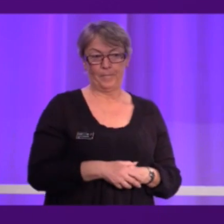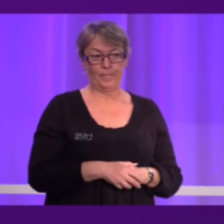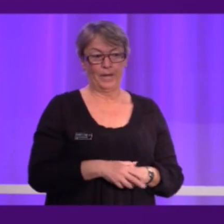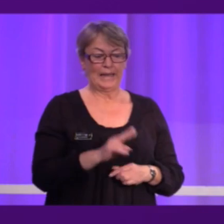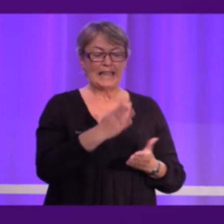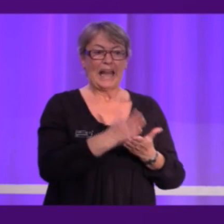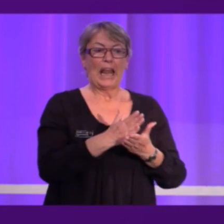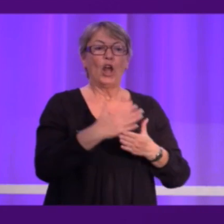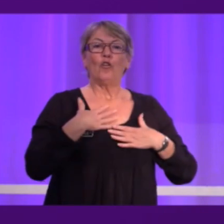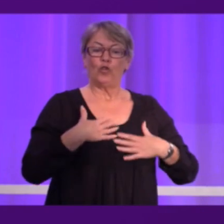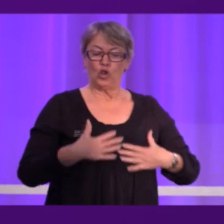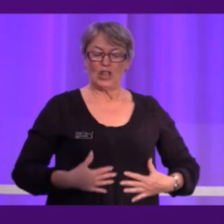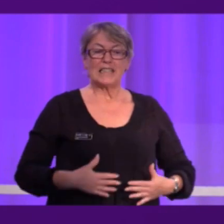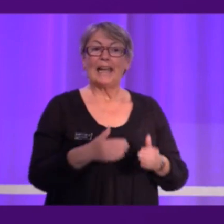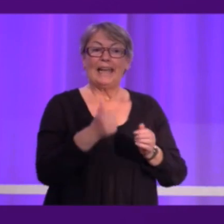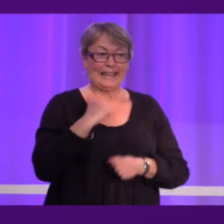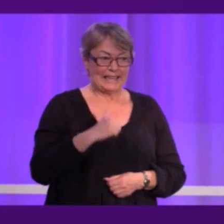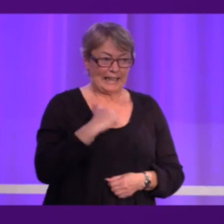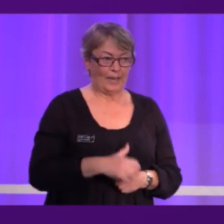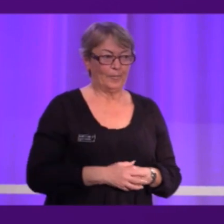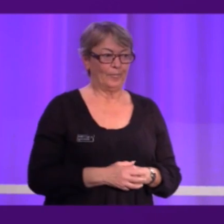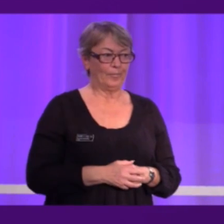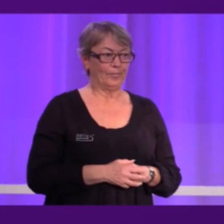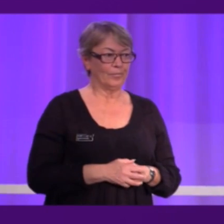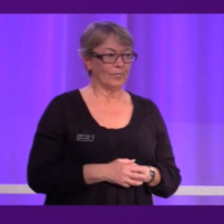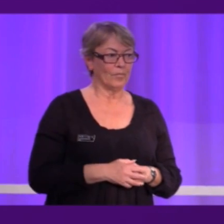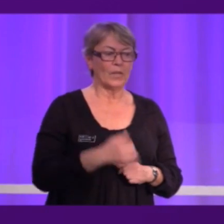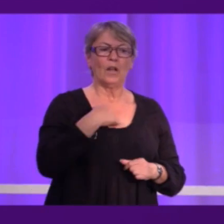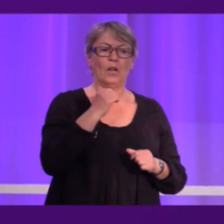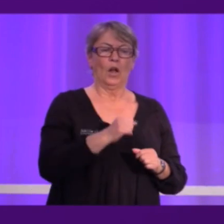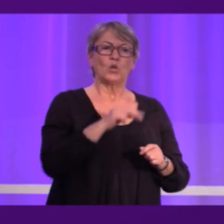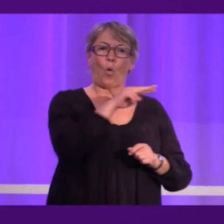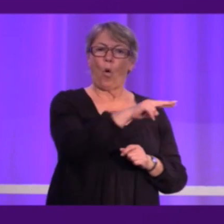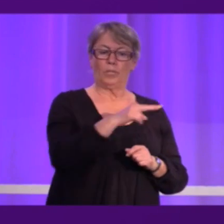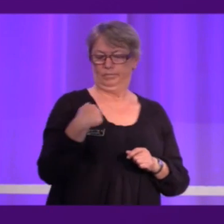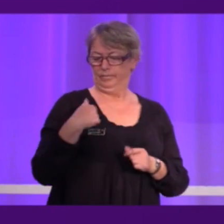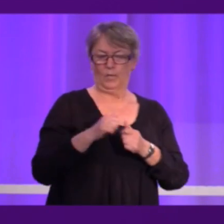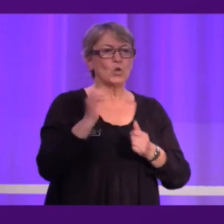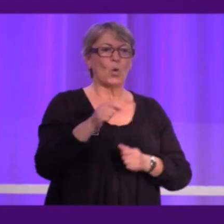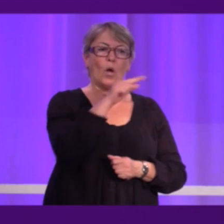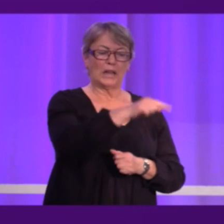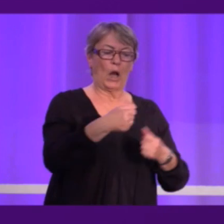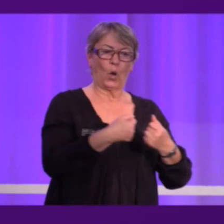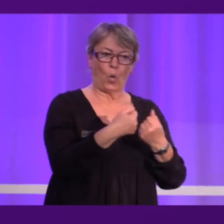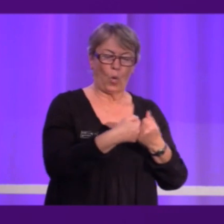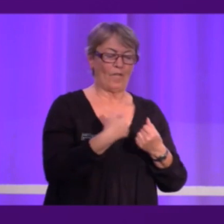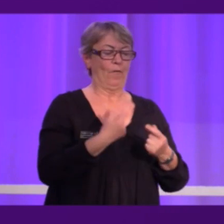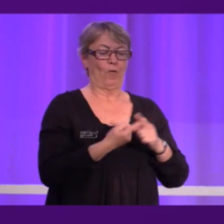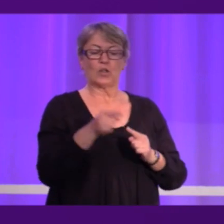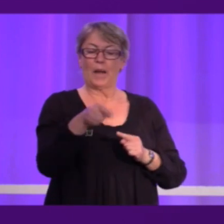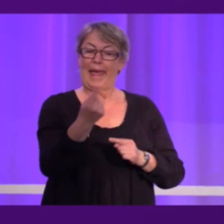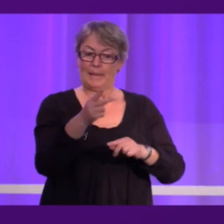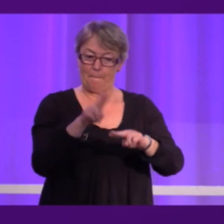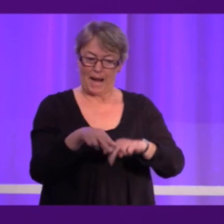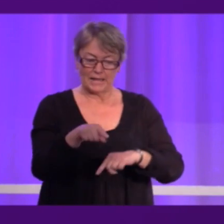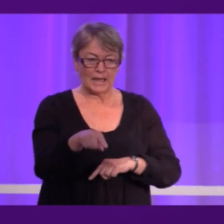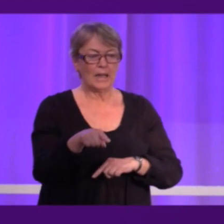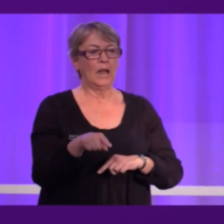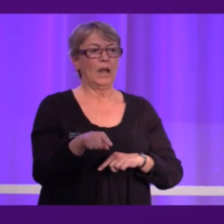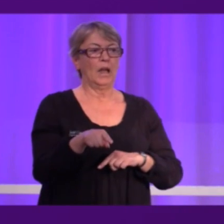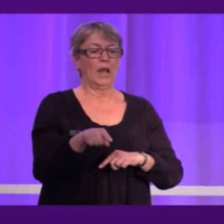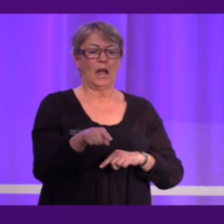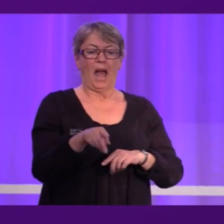det gäller fysisk tillgänglighet. Jag och några kompisar, vi skulle gå på krogen och hamnade först på ett ställe där det